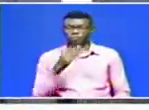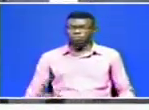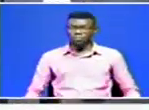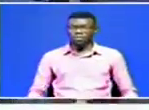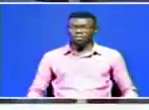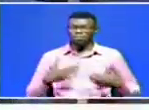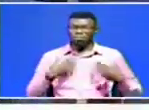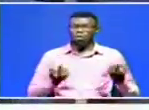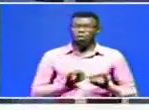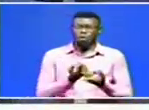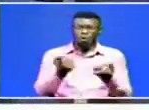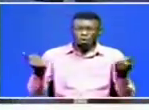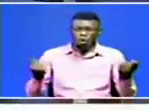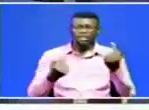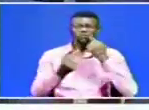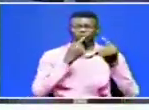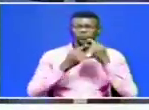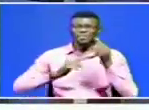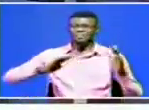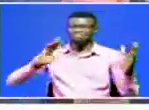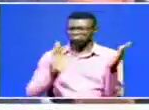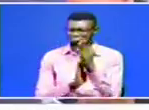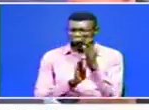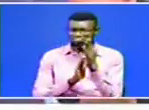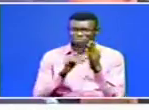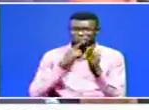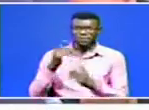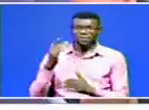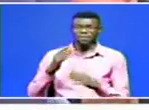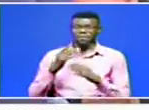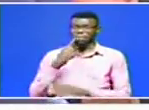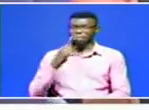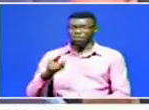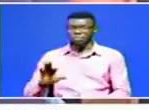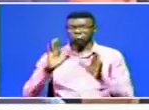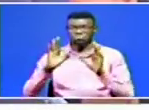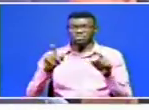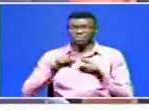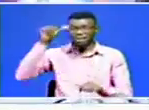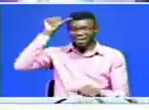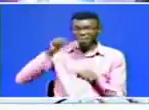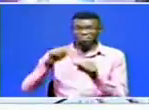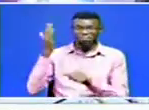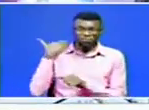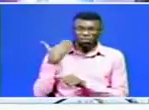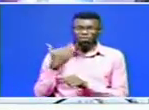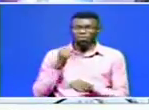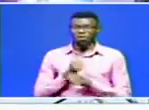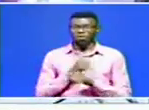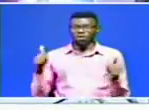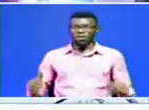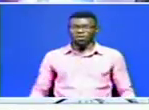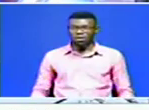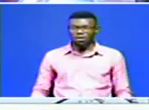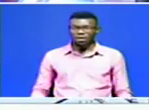wote walionena wakimiminia sifa aliyekuwa rais Moi na kukumbuka enzi zao. Ile kitu nilikuwa nakumbuka